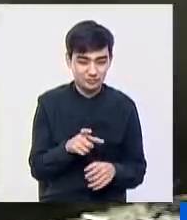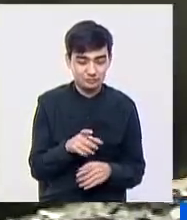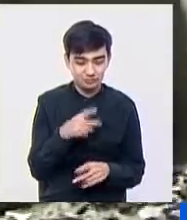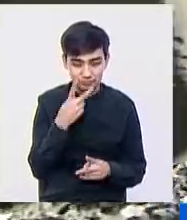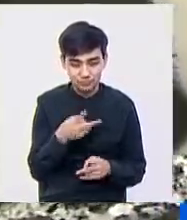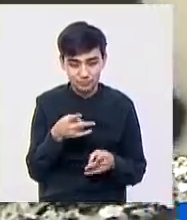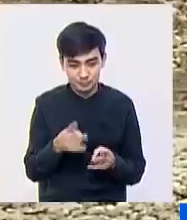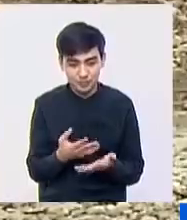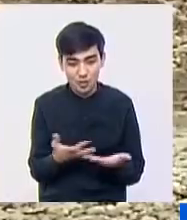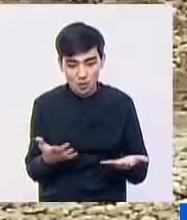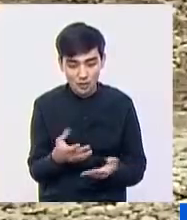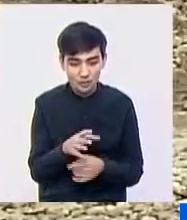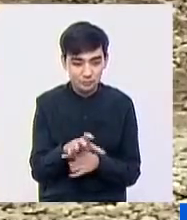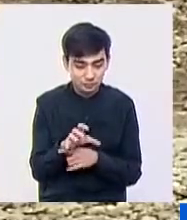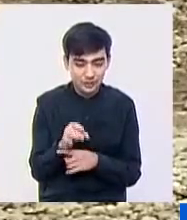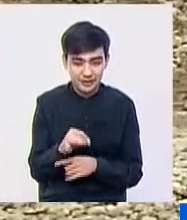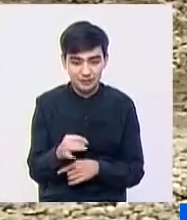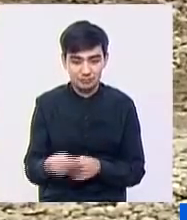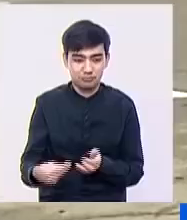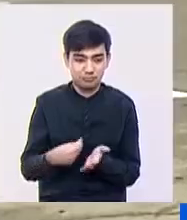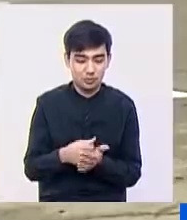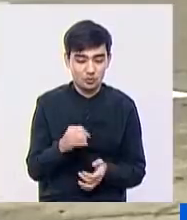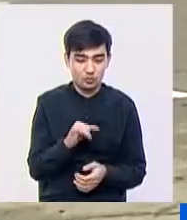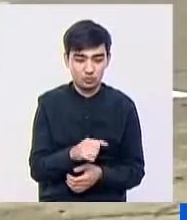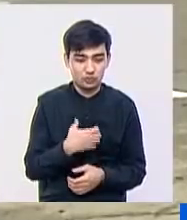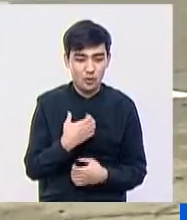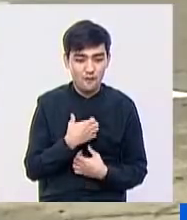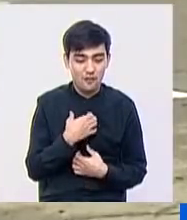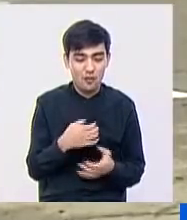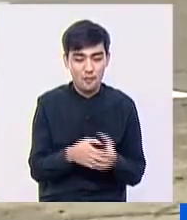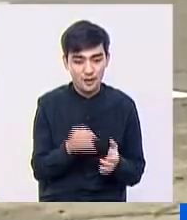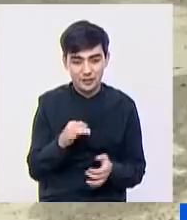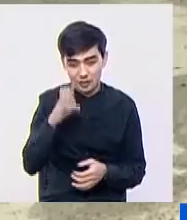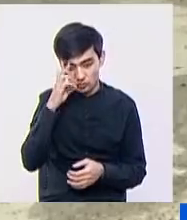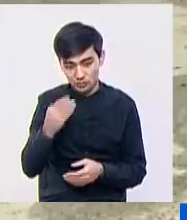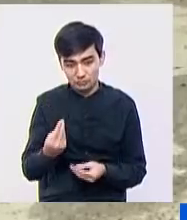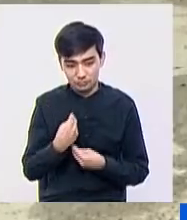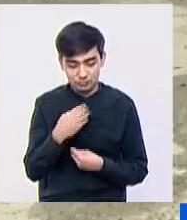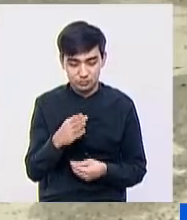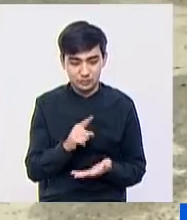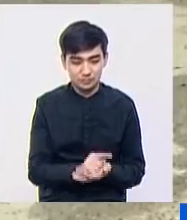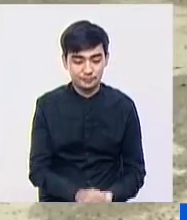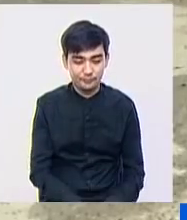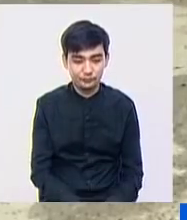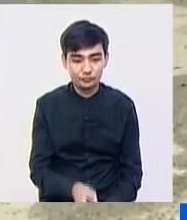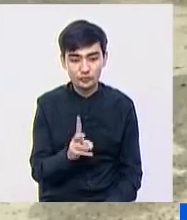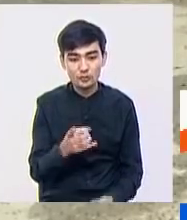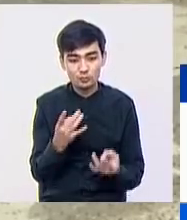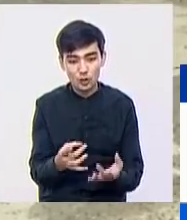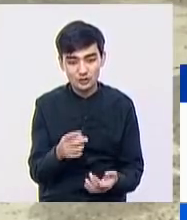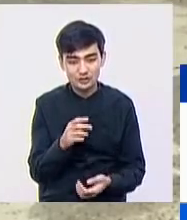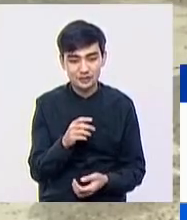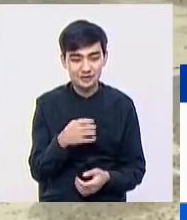зафиксировать повреждения и после просить компенсацию у страховых компаний и государства. Тем, у кого обычная страховка